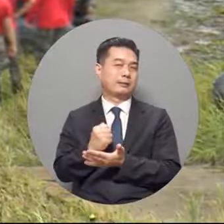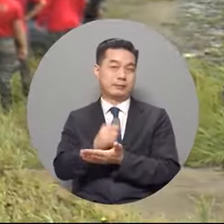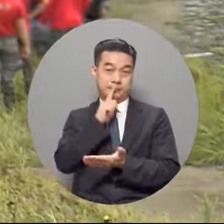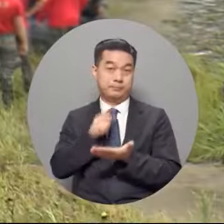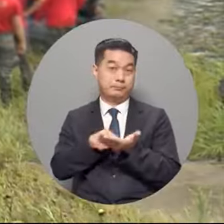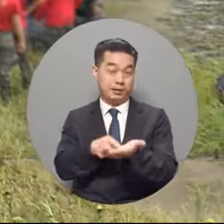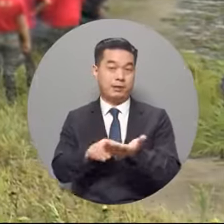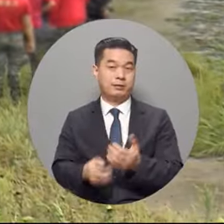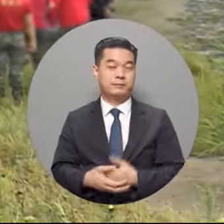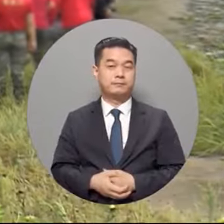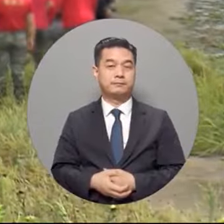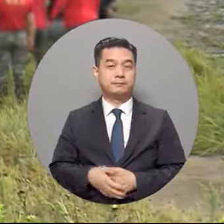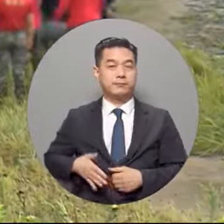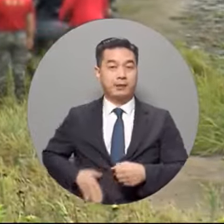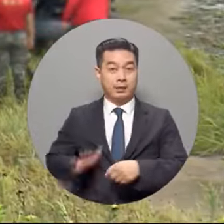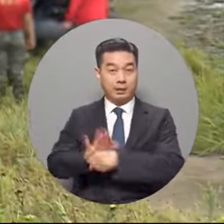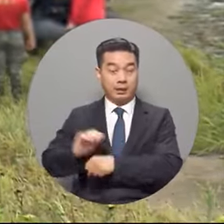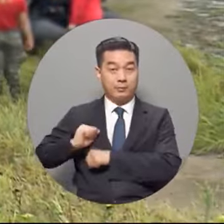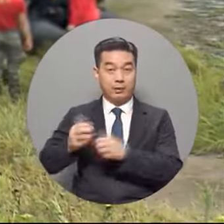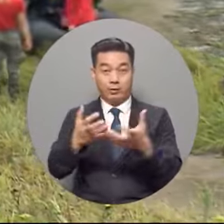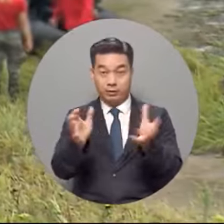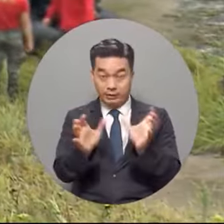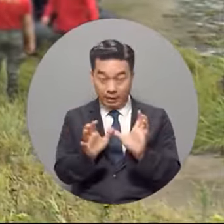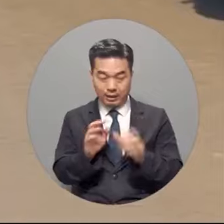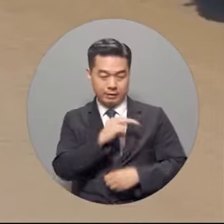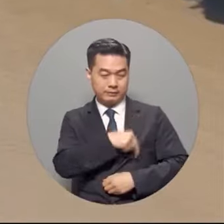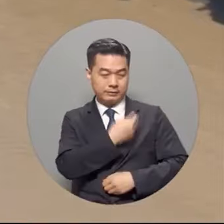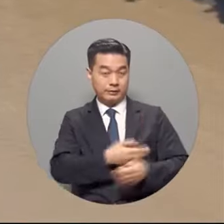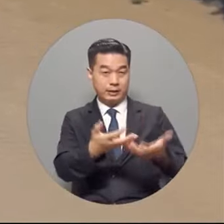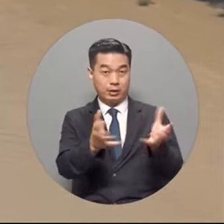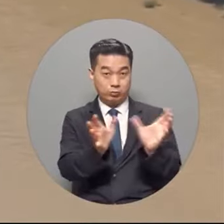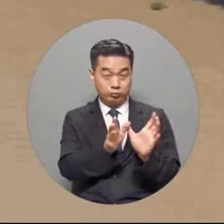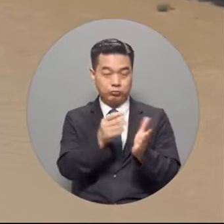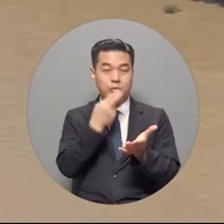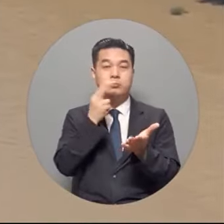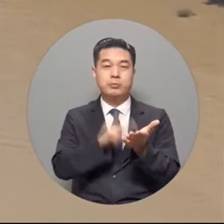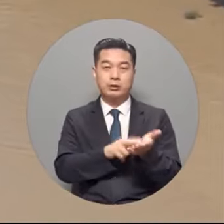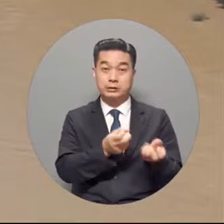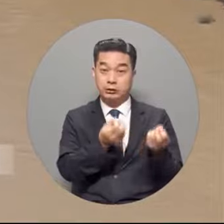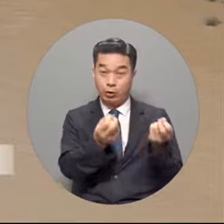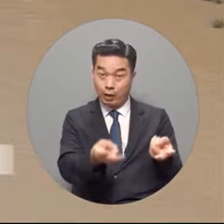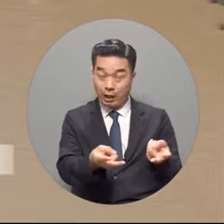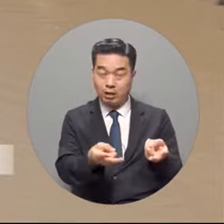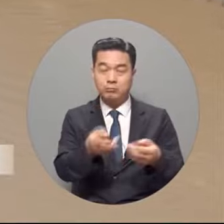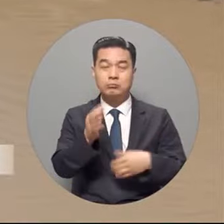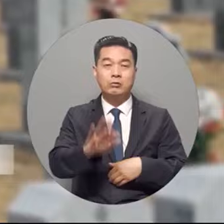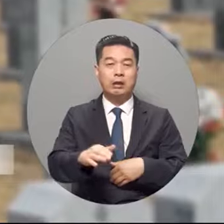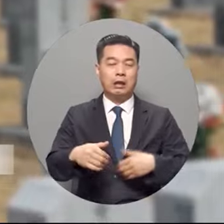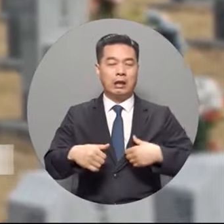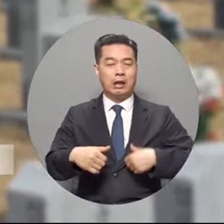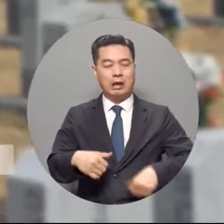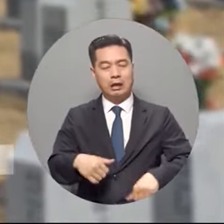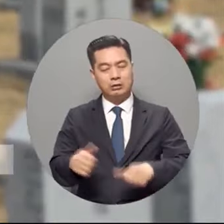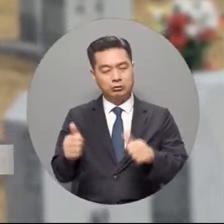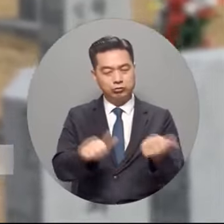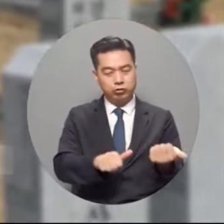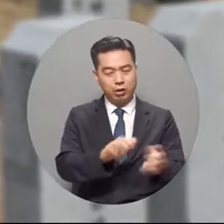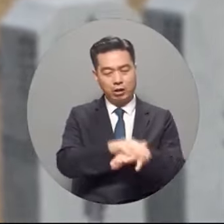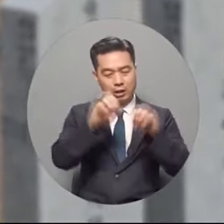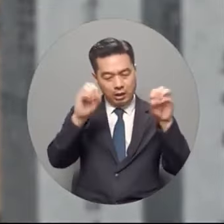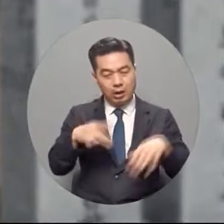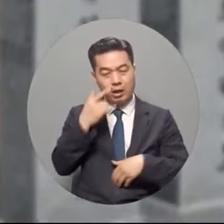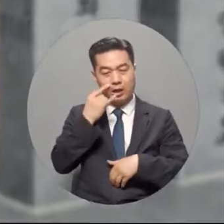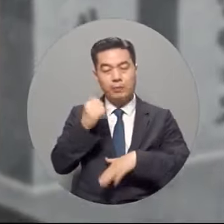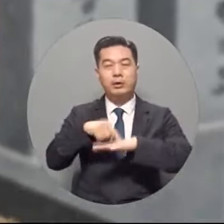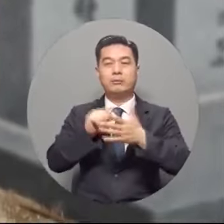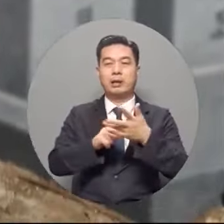나왔습니다 해병대 사령부 공보실은이 편지를 기자들에게 전달하면서 아들을 허무하게 떠나보낸 어머님의 뜻이 전해지도록